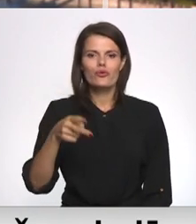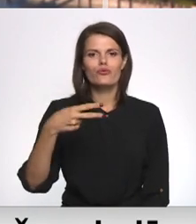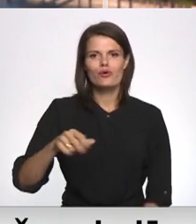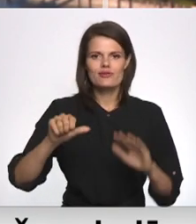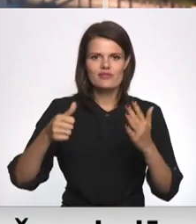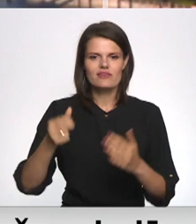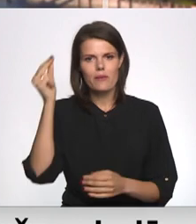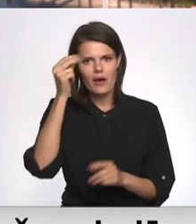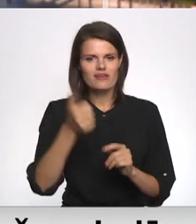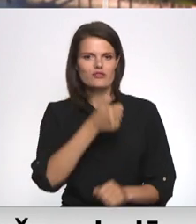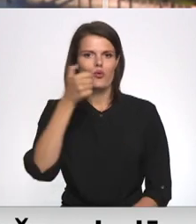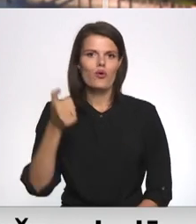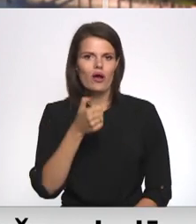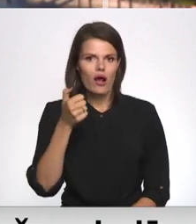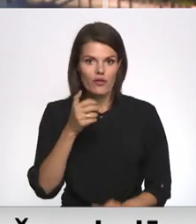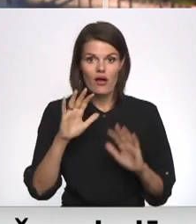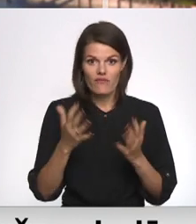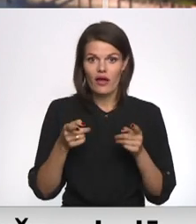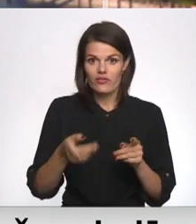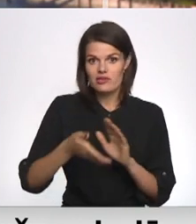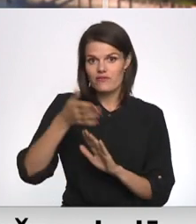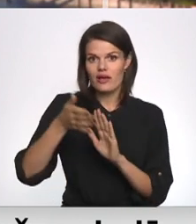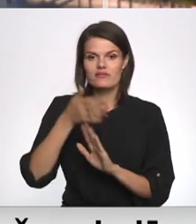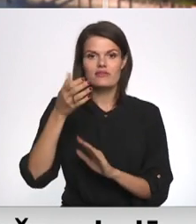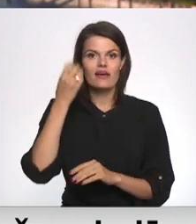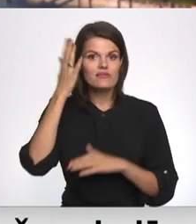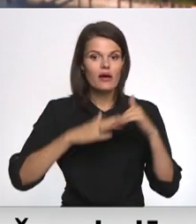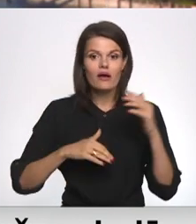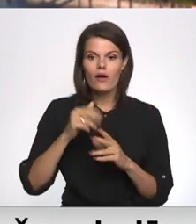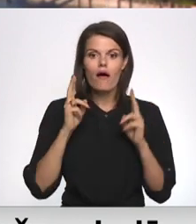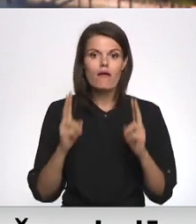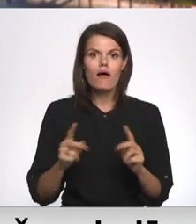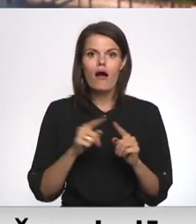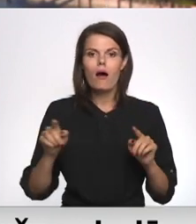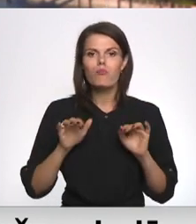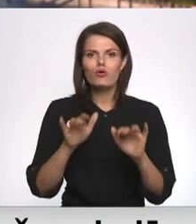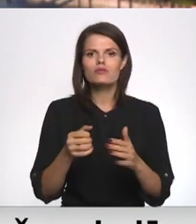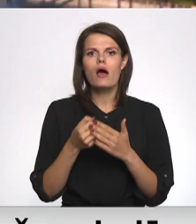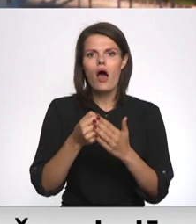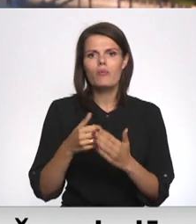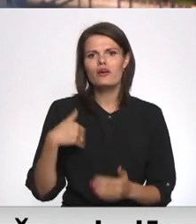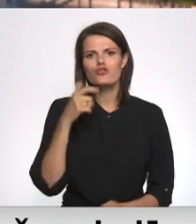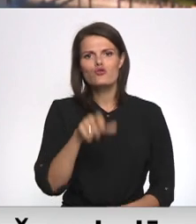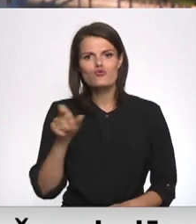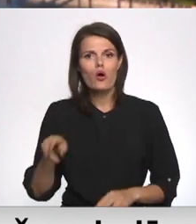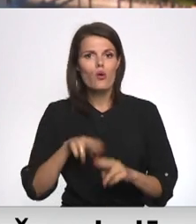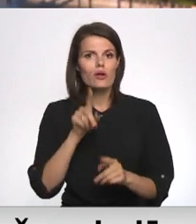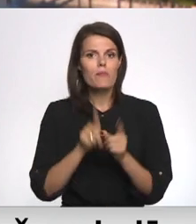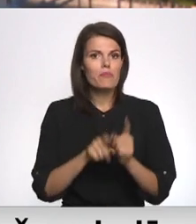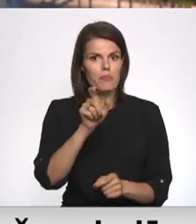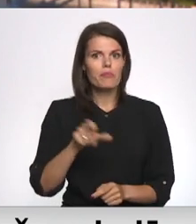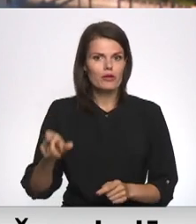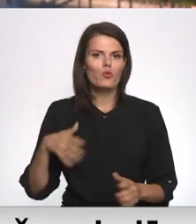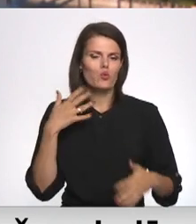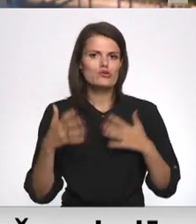2025.–2026. Mācību gada. Vai tas veicinās izglītības kvalitāti un kā šajā procesā atbalstīt skolēnus un pedagogus, tas satrauc